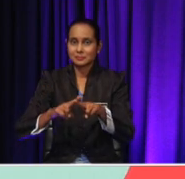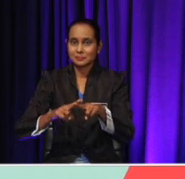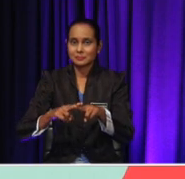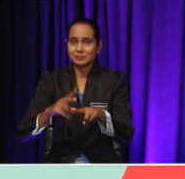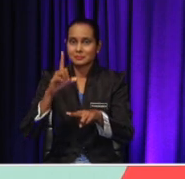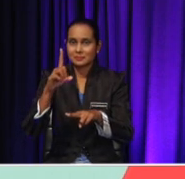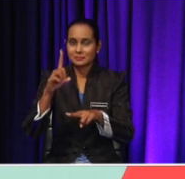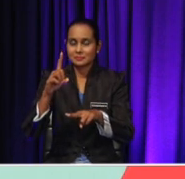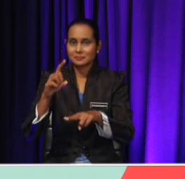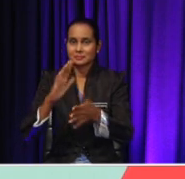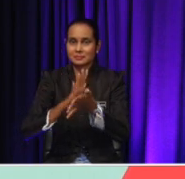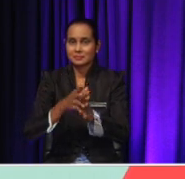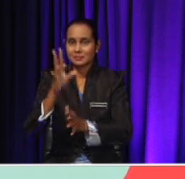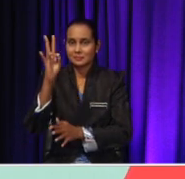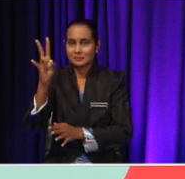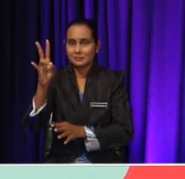wow